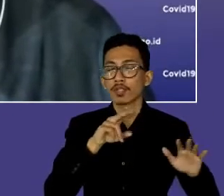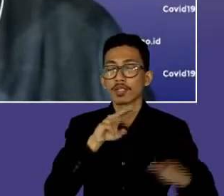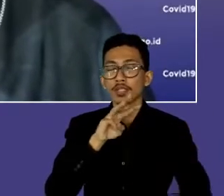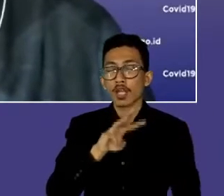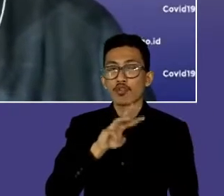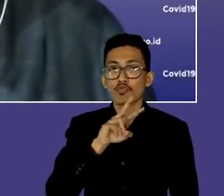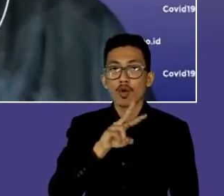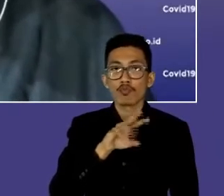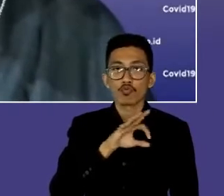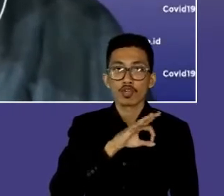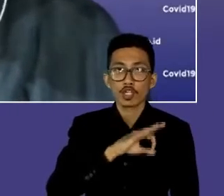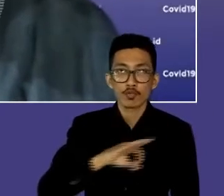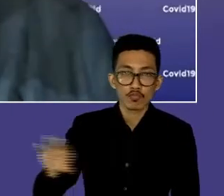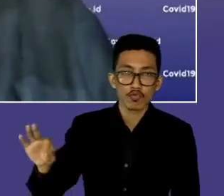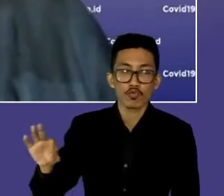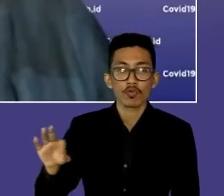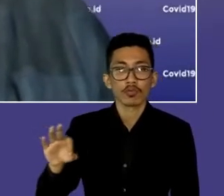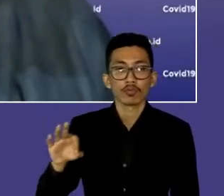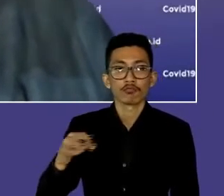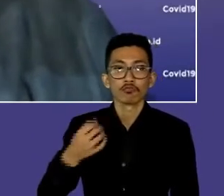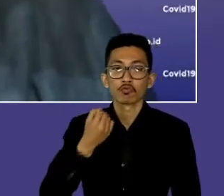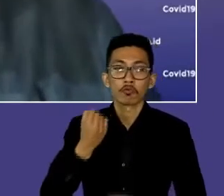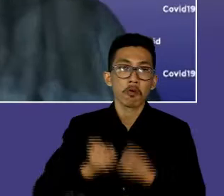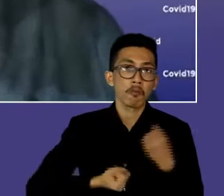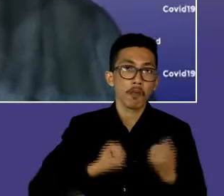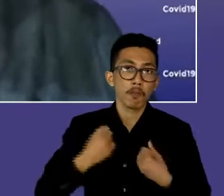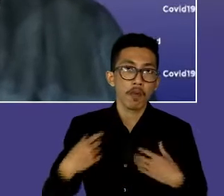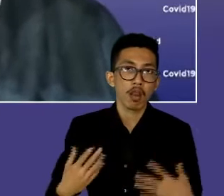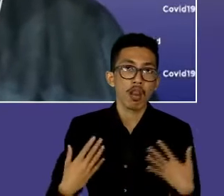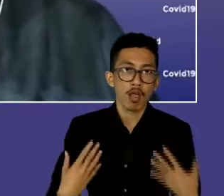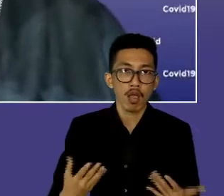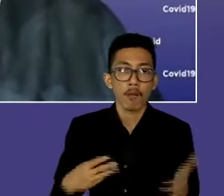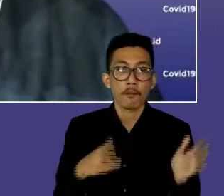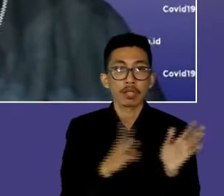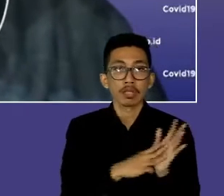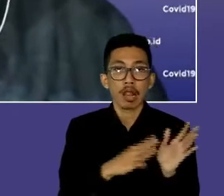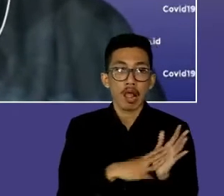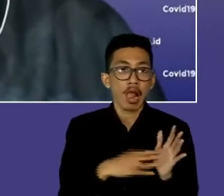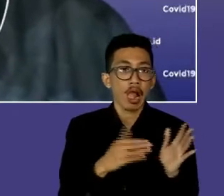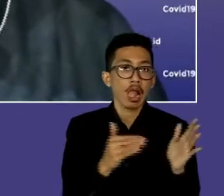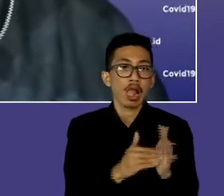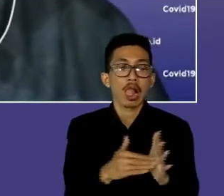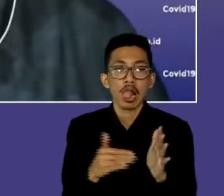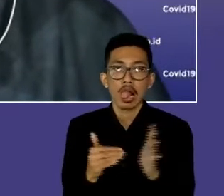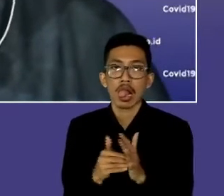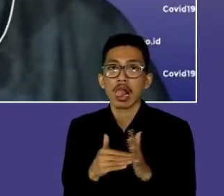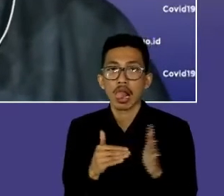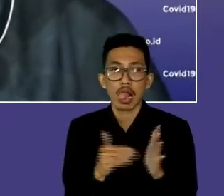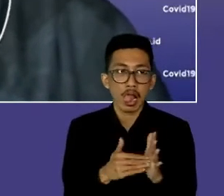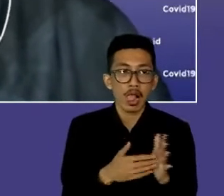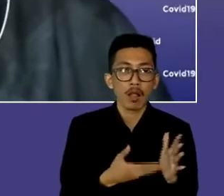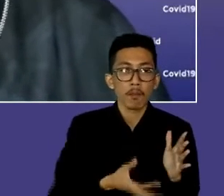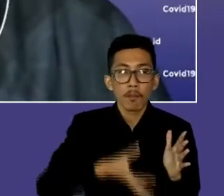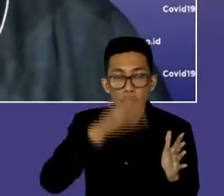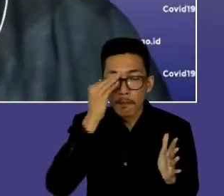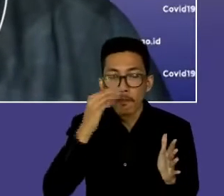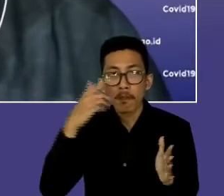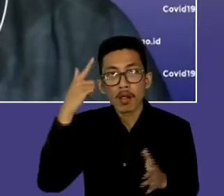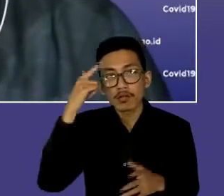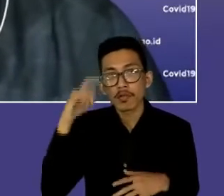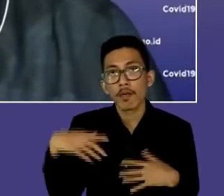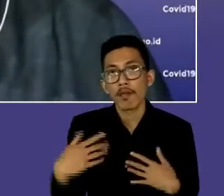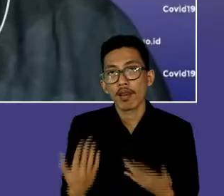bisa terkejar atau tidak? Upayanya kira-kira apa? Kemudian mungkin ada kendala yang kita sudah tahu seperti apa pembelajarannya? Silakan Dr.